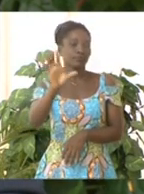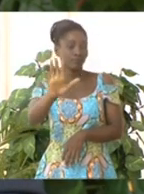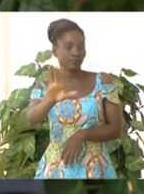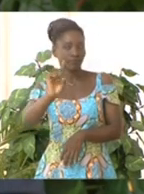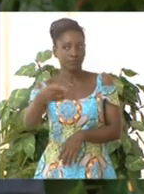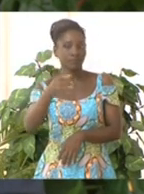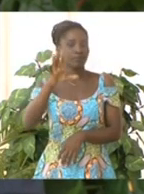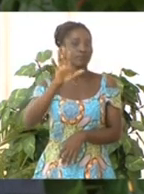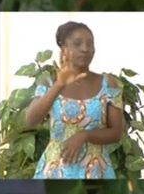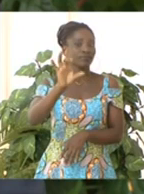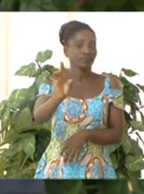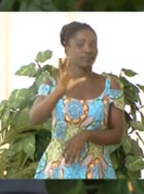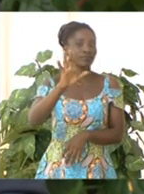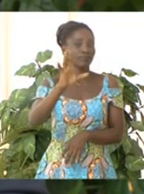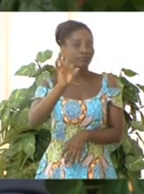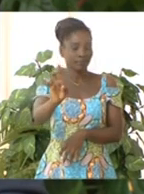85,57%.